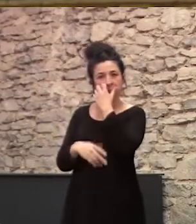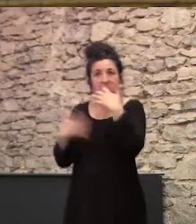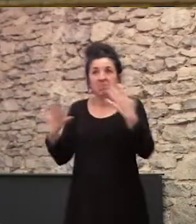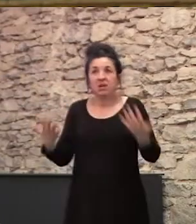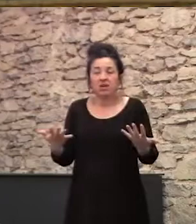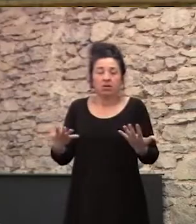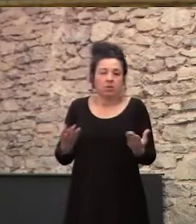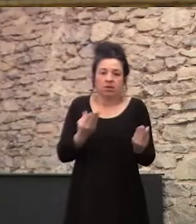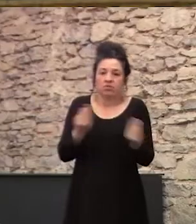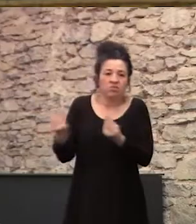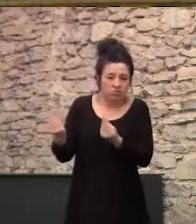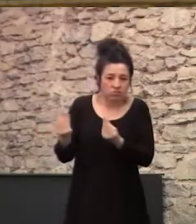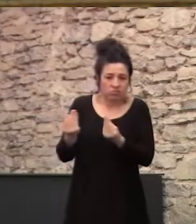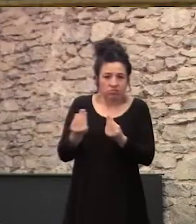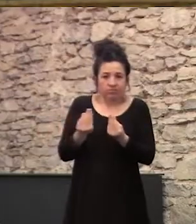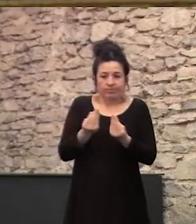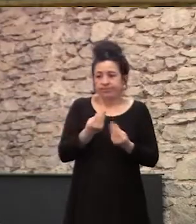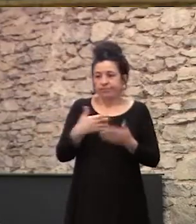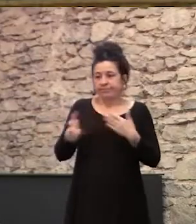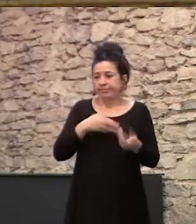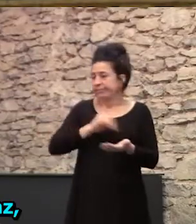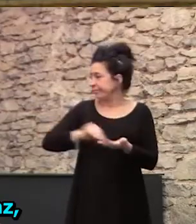ez dakit pilo bat dut,